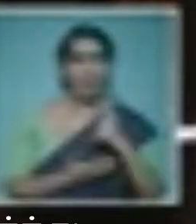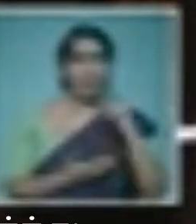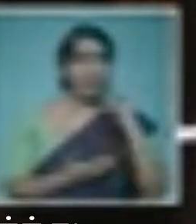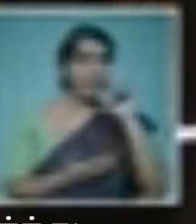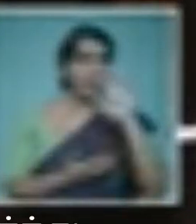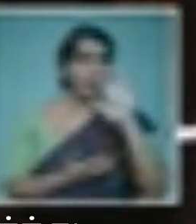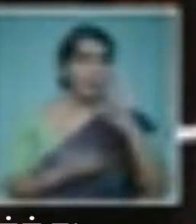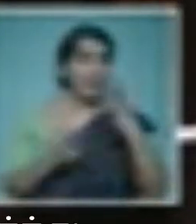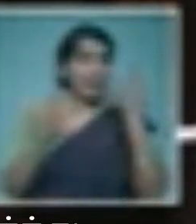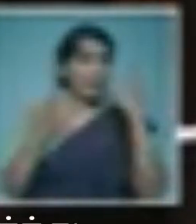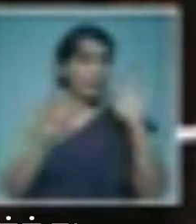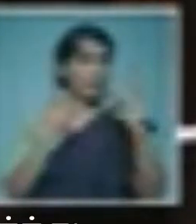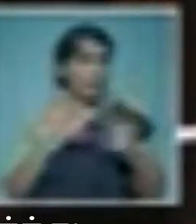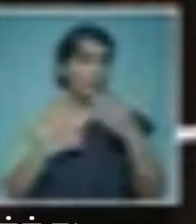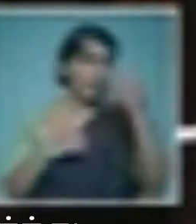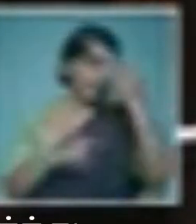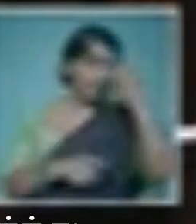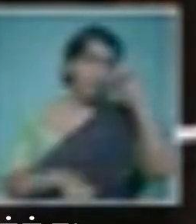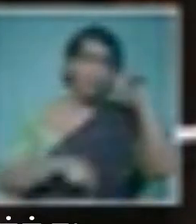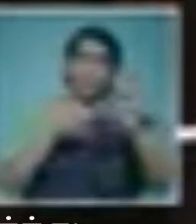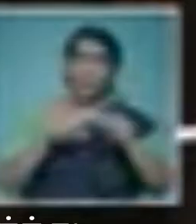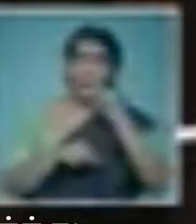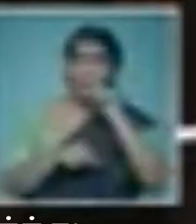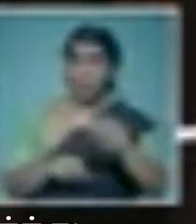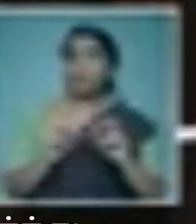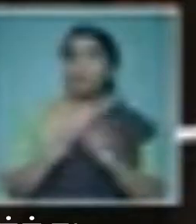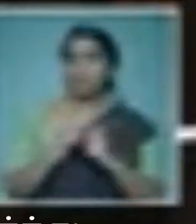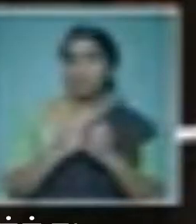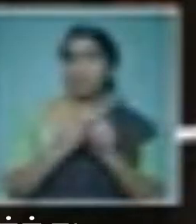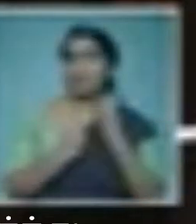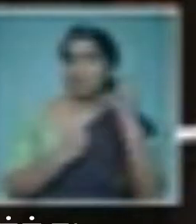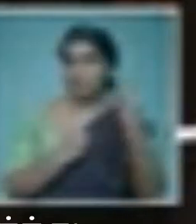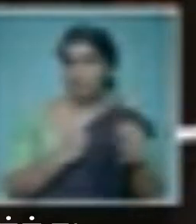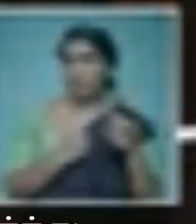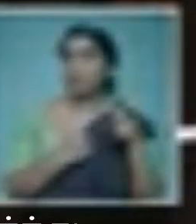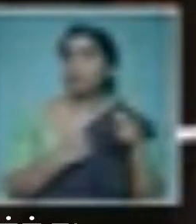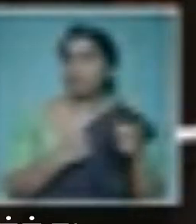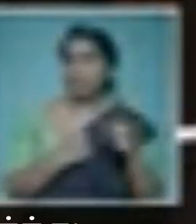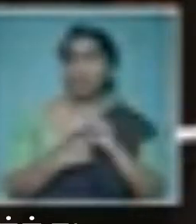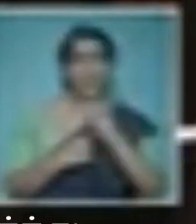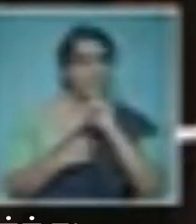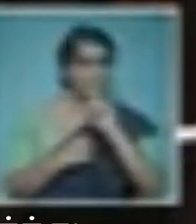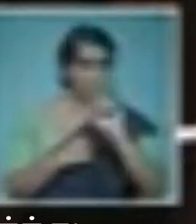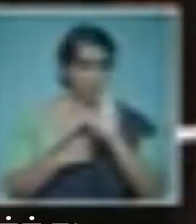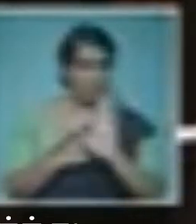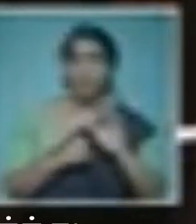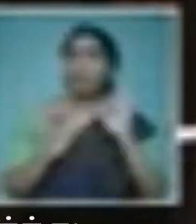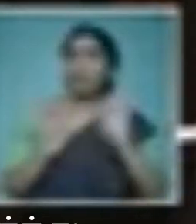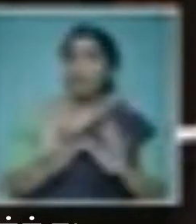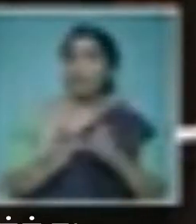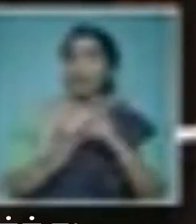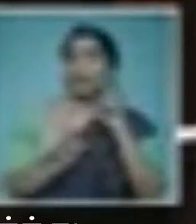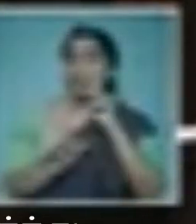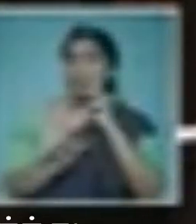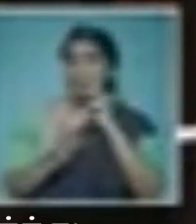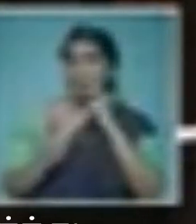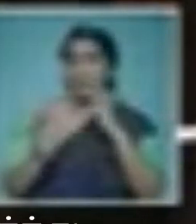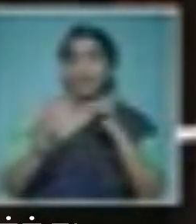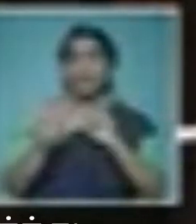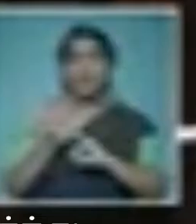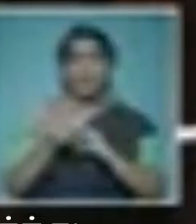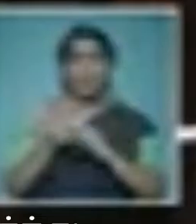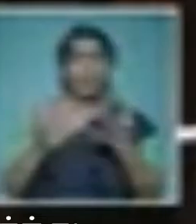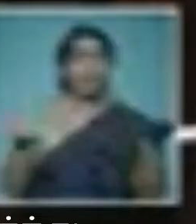தமிழ் மக்களுக்கான நிரந்தர அரசியல் தீர்வை வழங்குவோம் என்று. நாங்கள் எதிர்பார்க்கிறது ஒரு விக்ரமசிங்க சம்பந்தன் ஒப்பந்தத்தை நீங்கள் செய்து